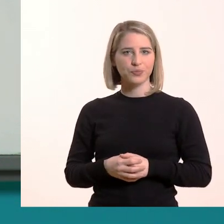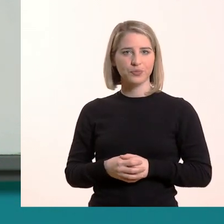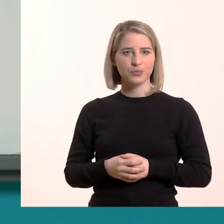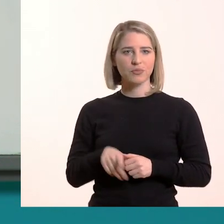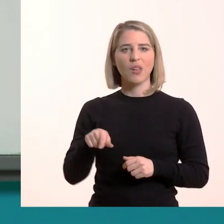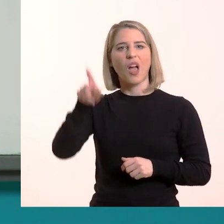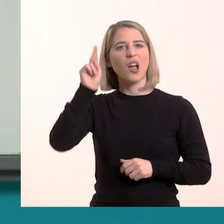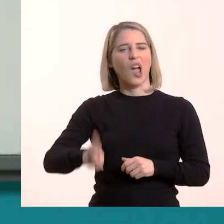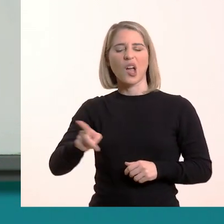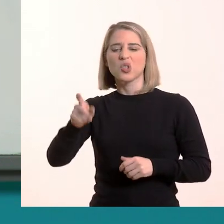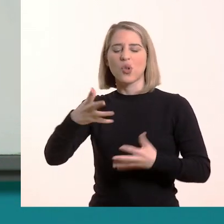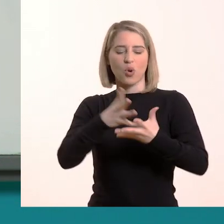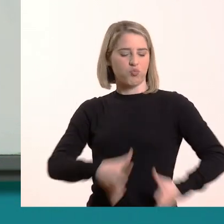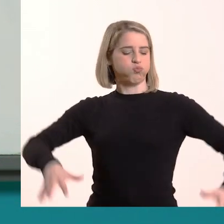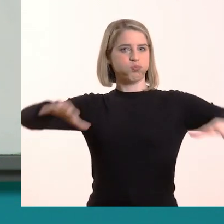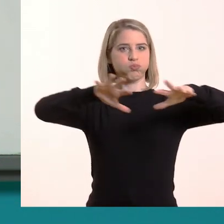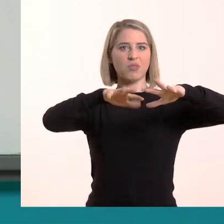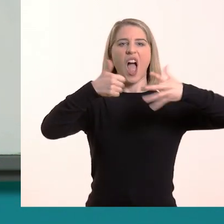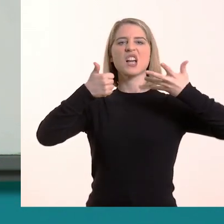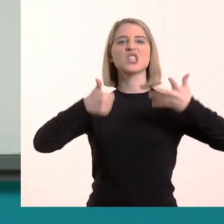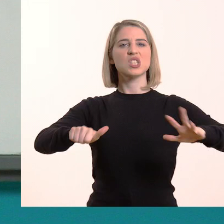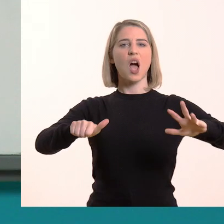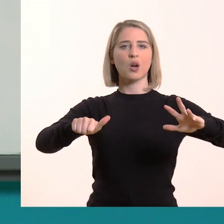600 νομίσματα, λοιπόν, ο κακός σε ήχης.